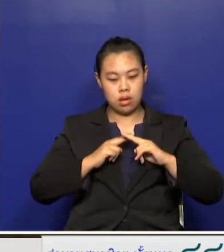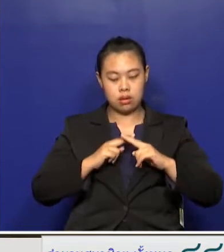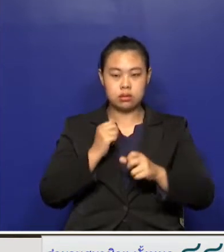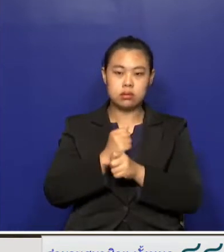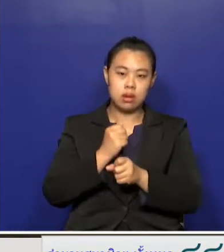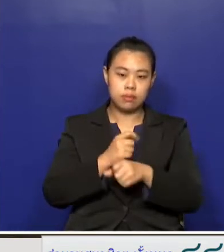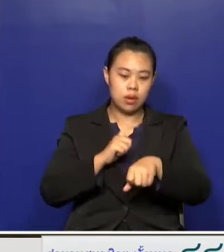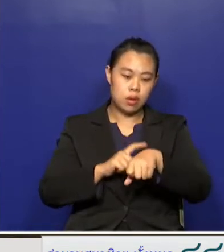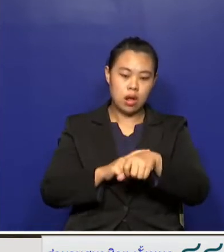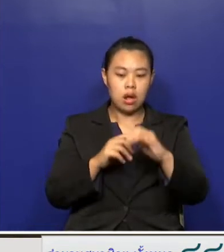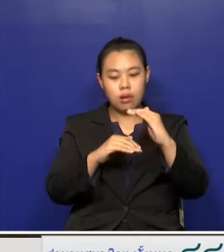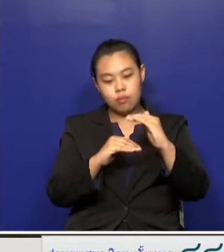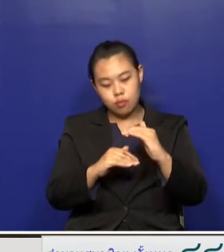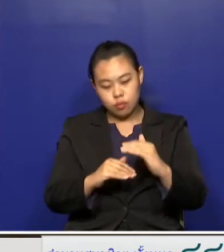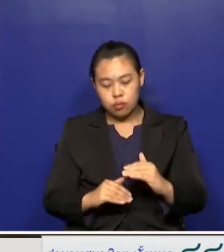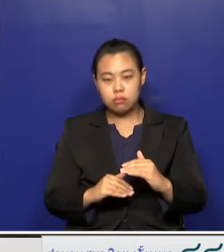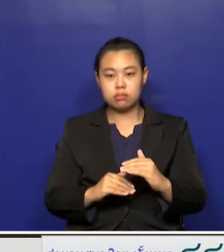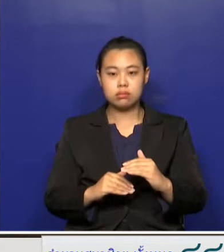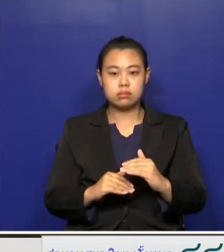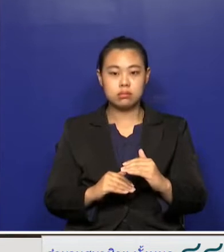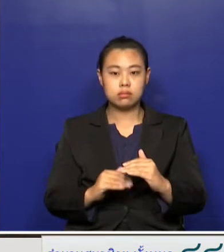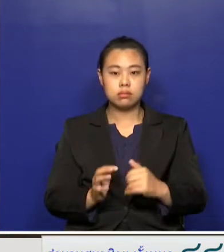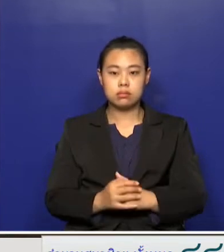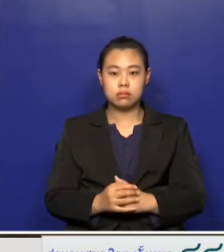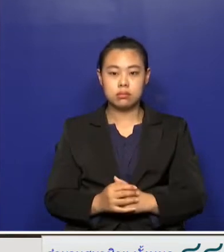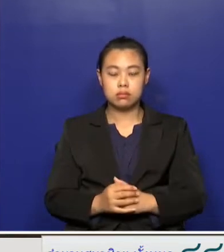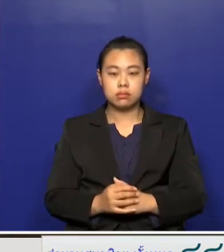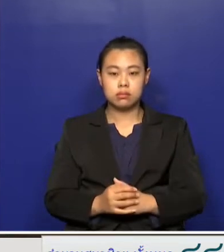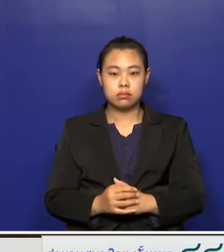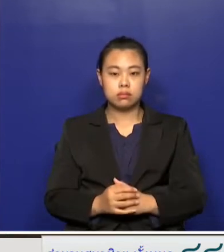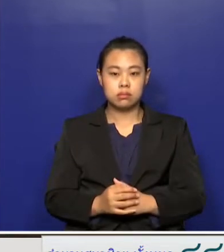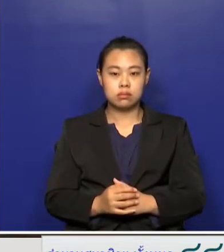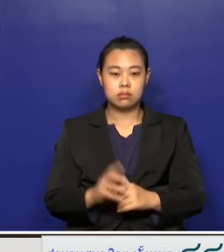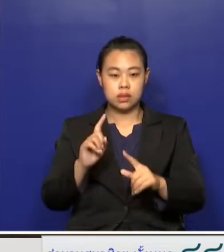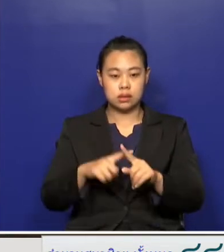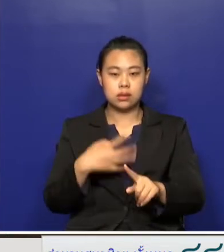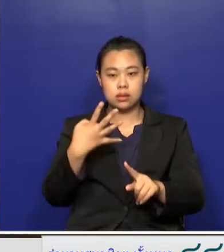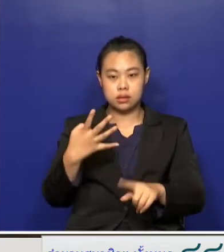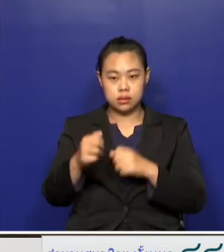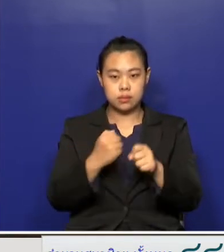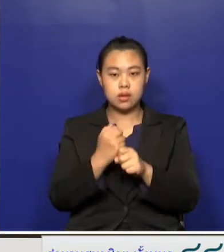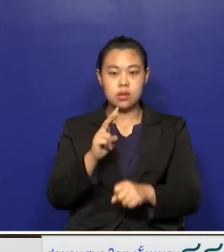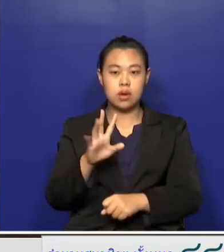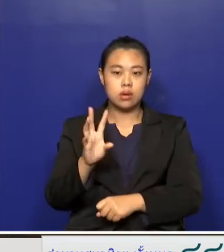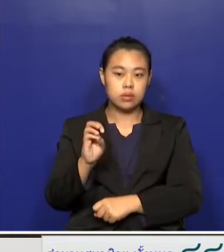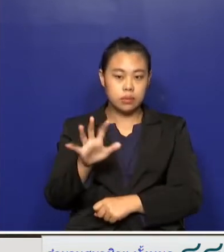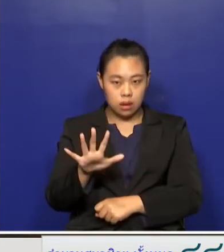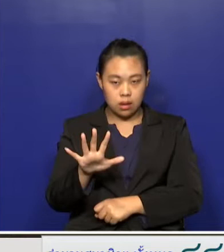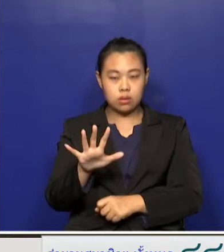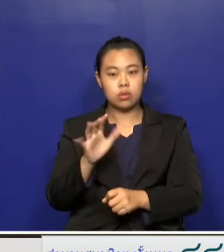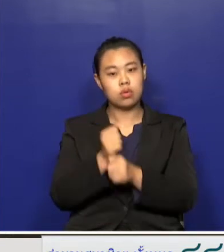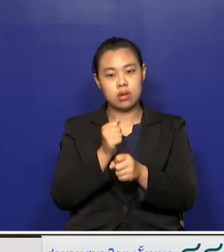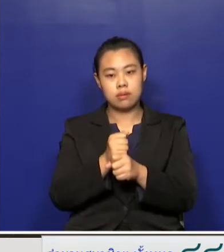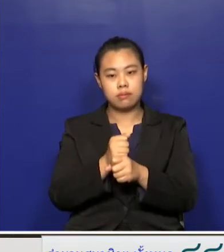เวลาที่กำหนดไว้นะจริงๆแล้วต้องทำให้เสร็จภายในเดือนเมษายน2565ด้วยแต่ท่านก็